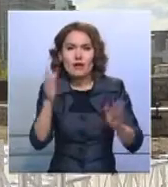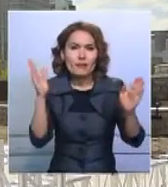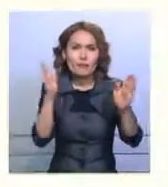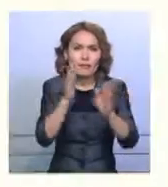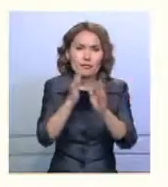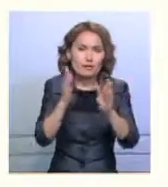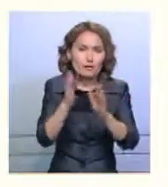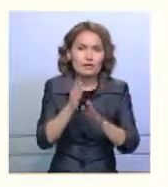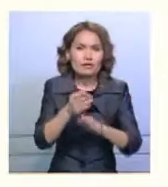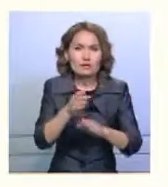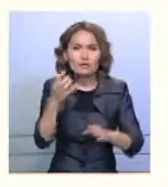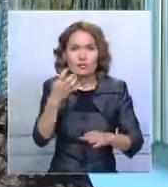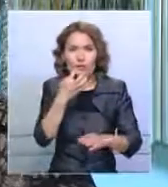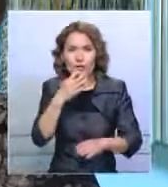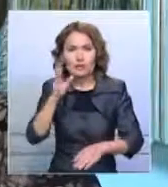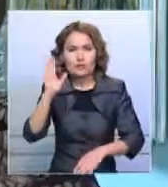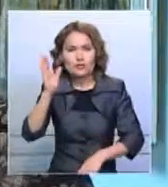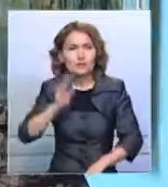ескеріліпті.